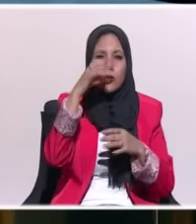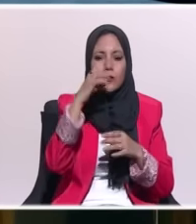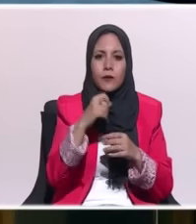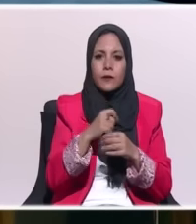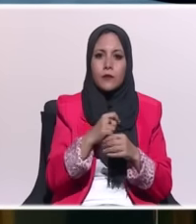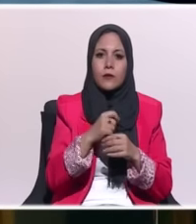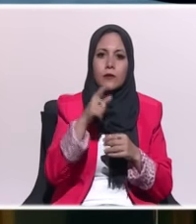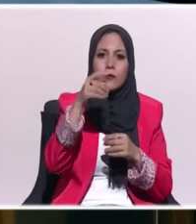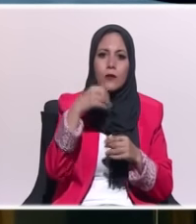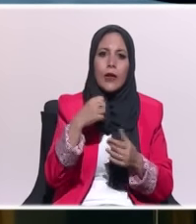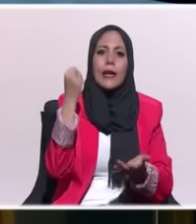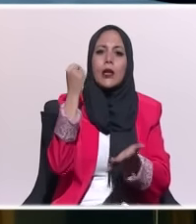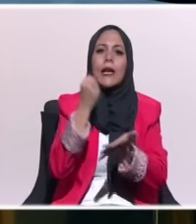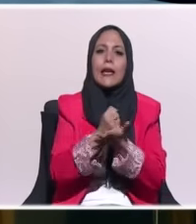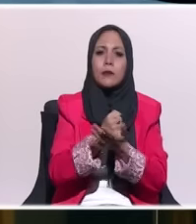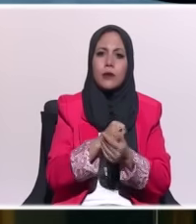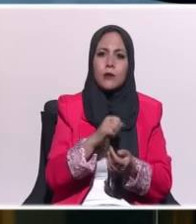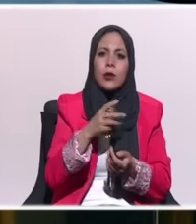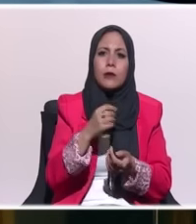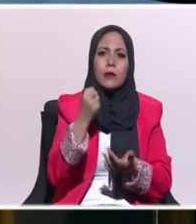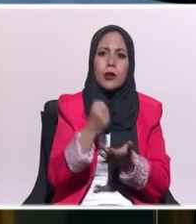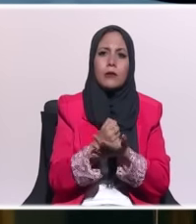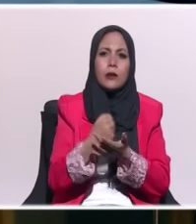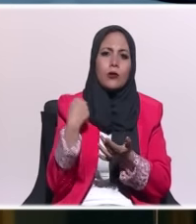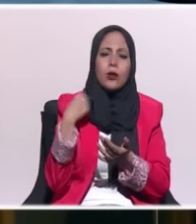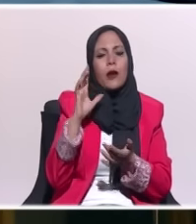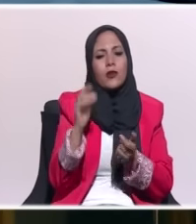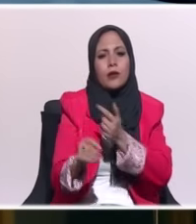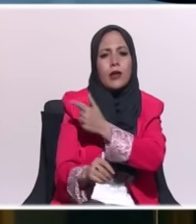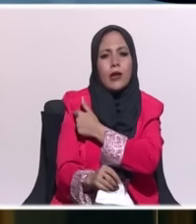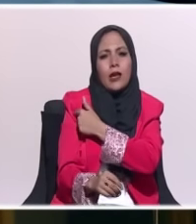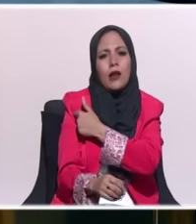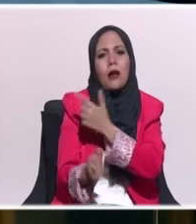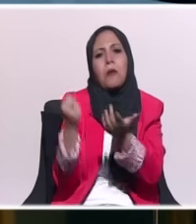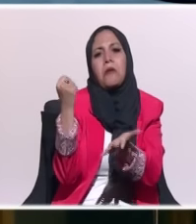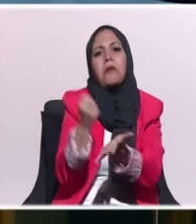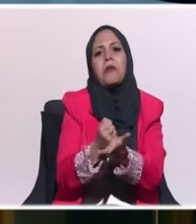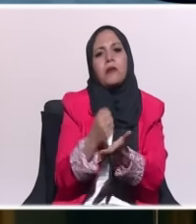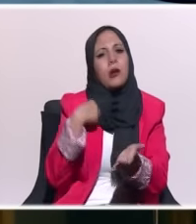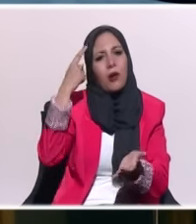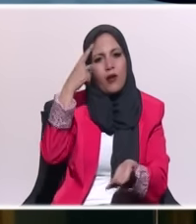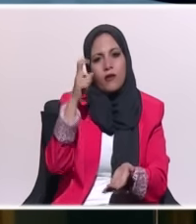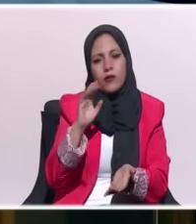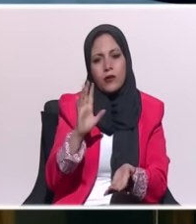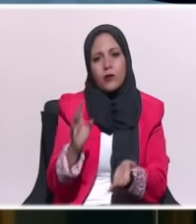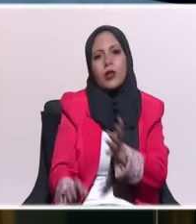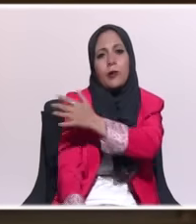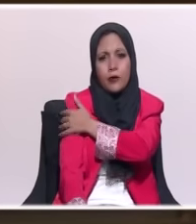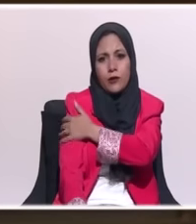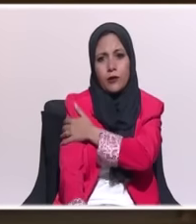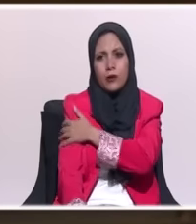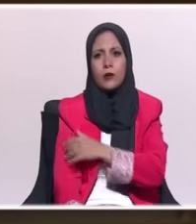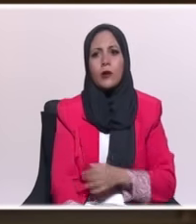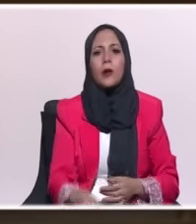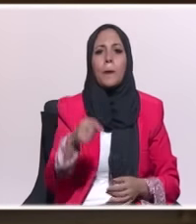فيها ختم هنا. ختم؟ ختم ايه؟ معرفش، حاجه كده زي الختم بس مش عارفه ايه. في كتفك الشمال. طب بعد